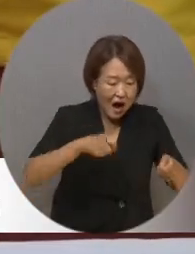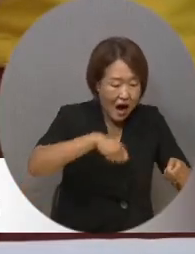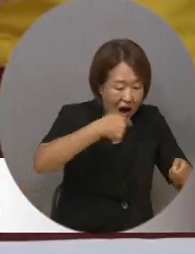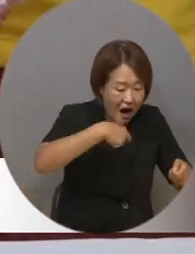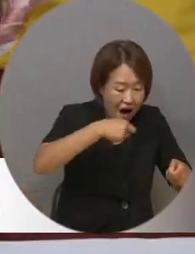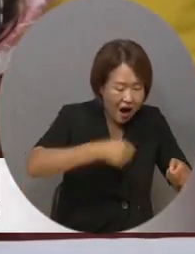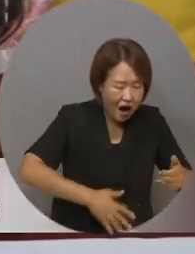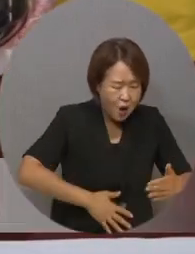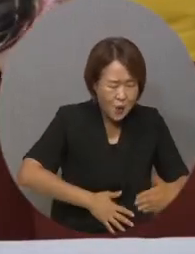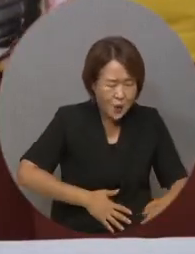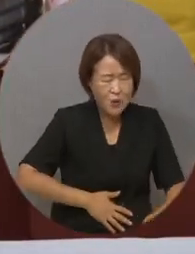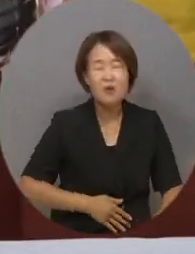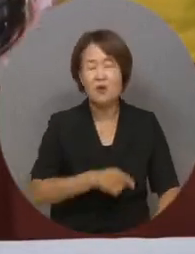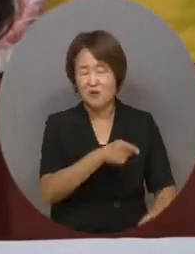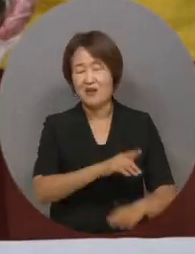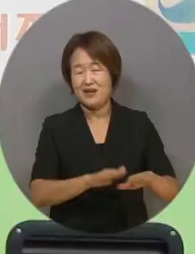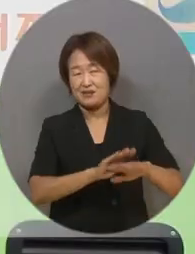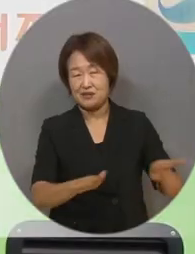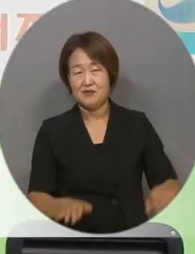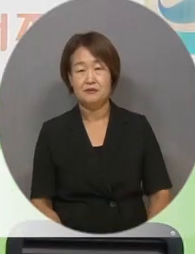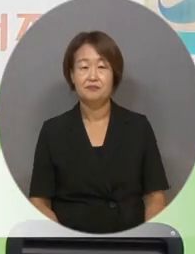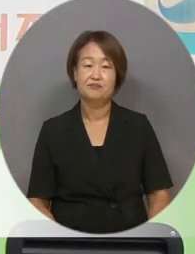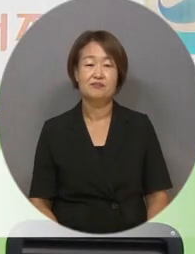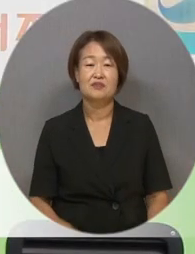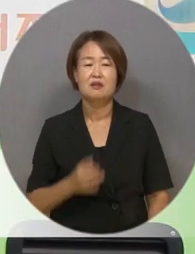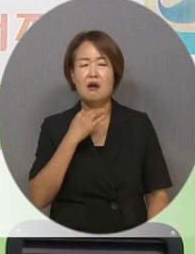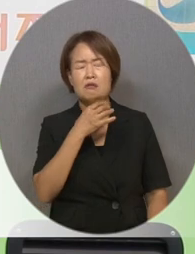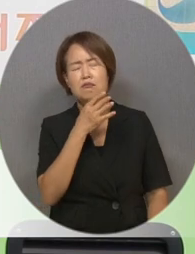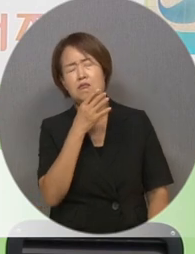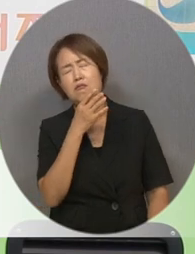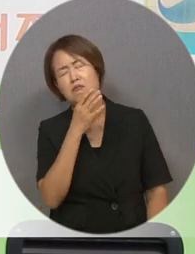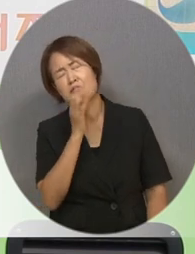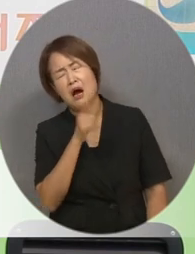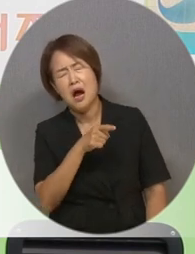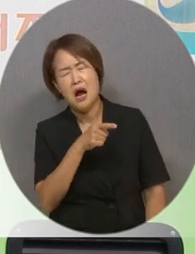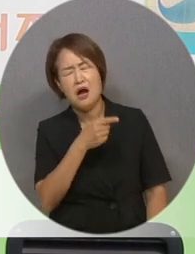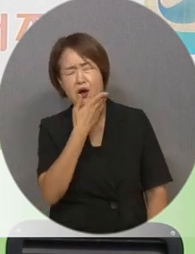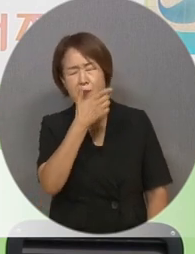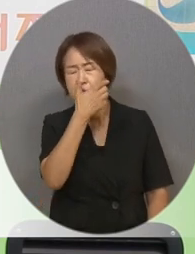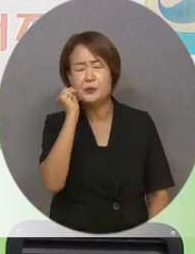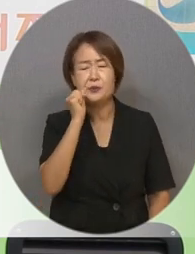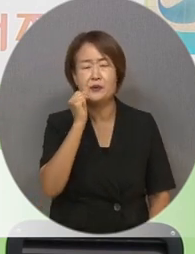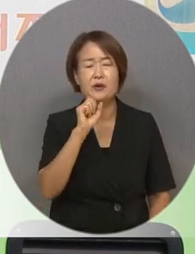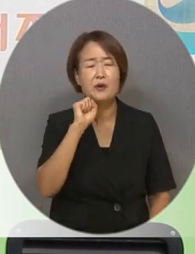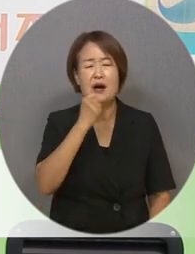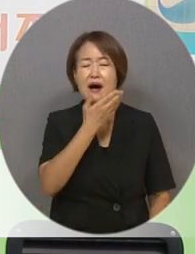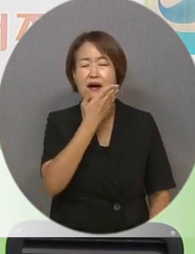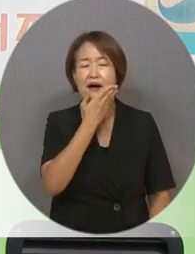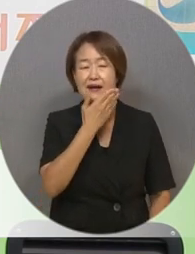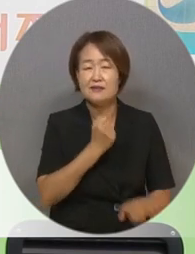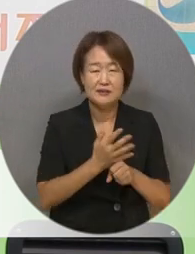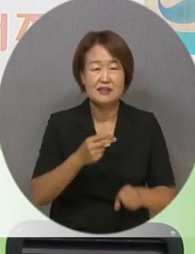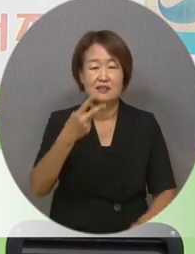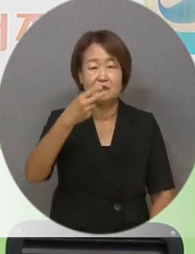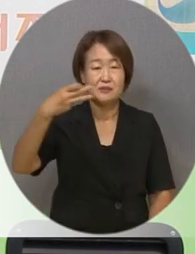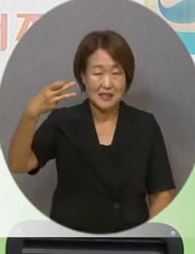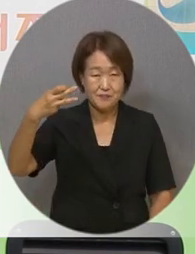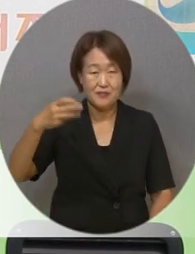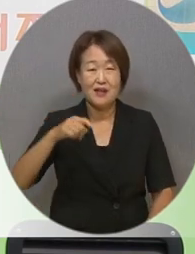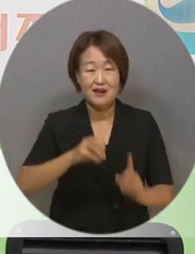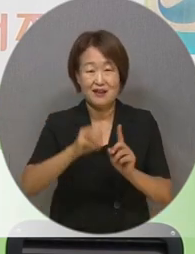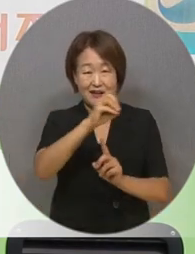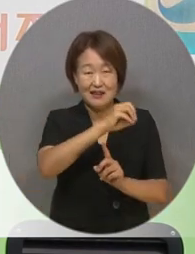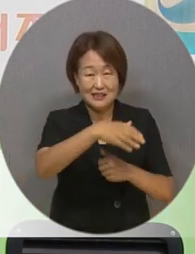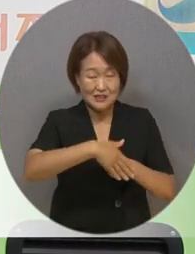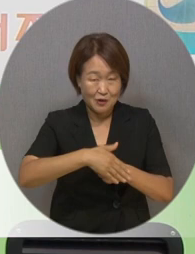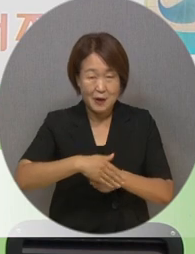끼니를 든든하게 해결합니다. 고령 어르신들 결식 예방을 위해서 13년도에 사회복지 공동모금의 지원으로